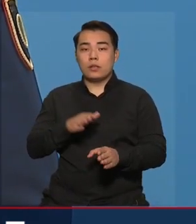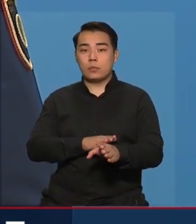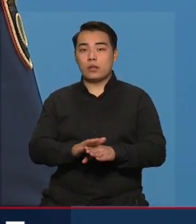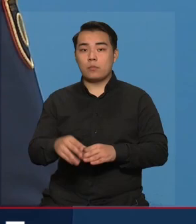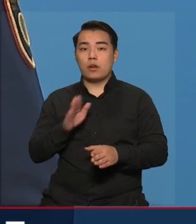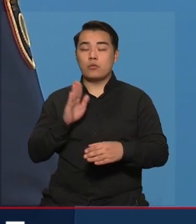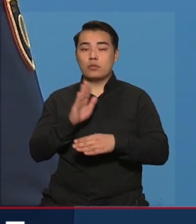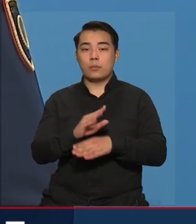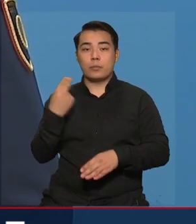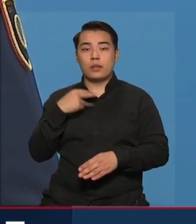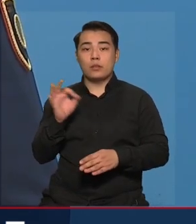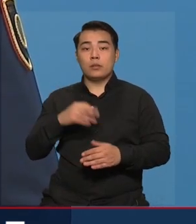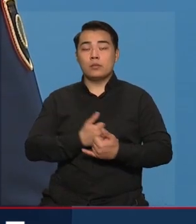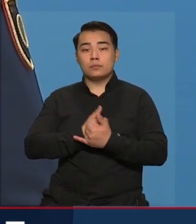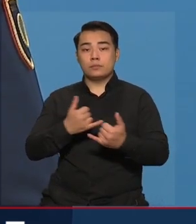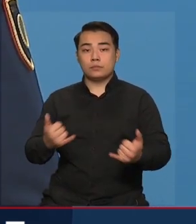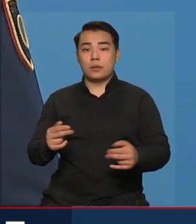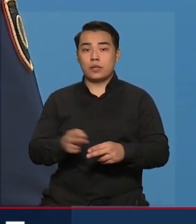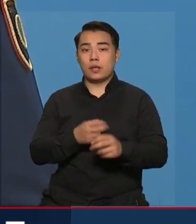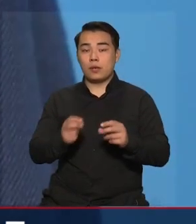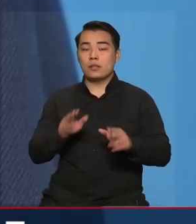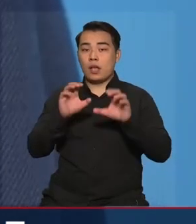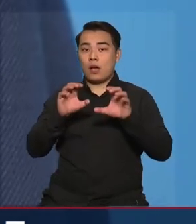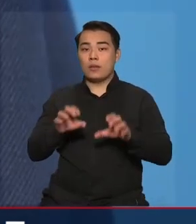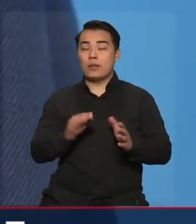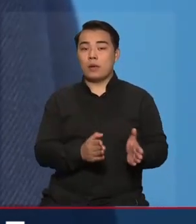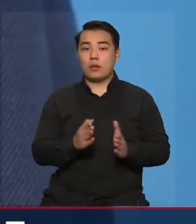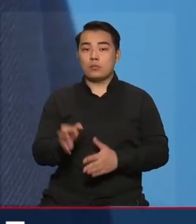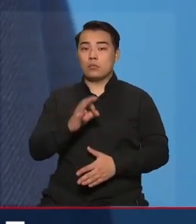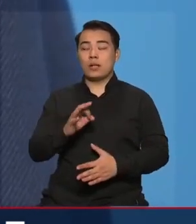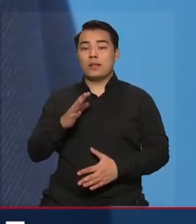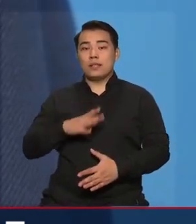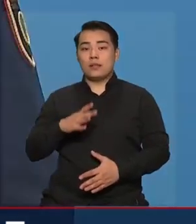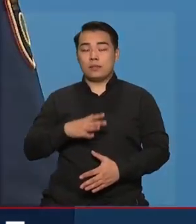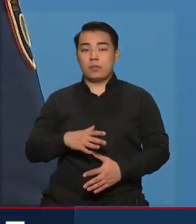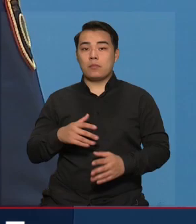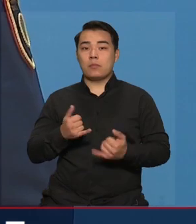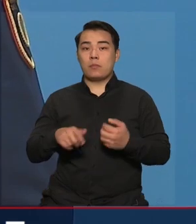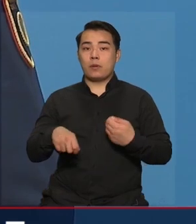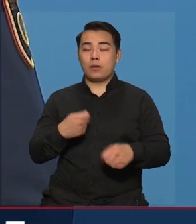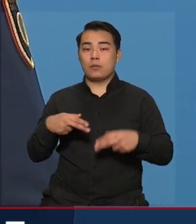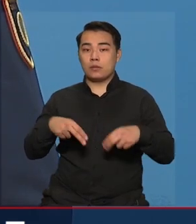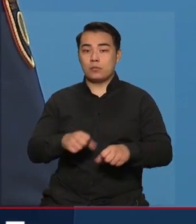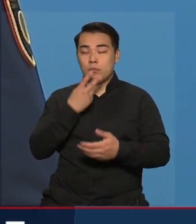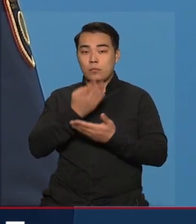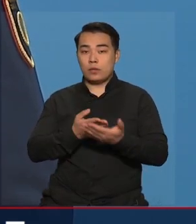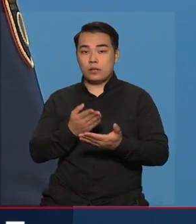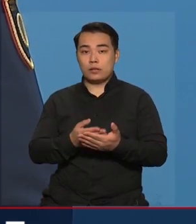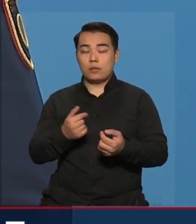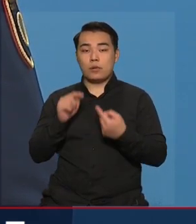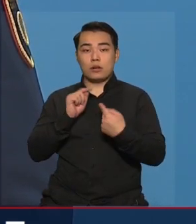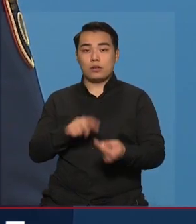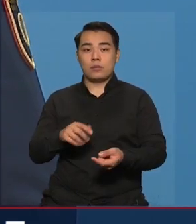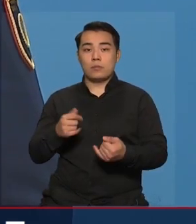поручения президента, об обеспечении принципа законный порядок и нулевой терпимости правонарушениям. По противодействию преступности, по